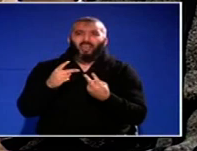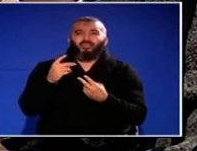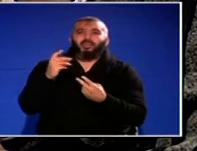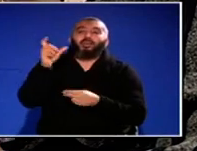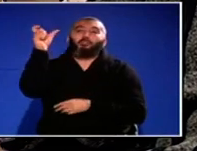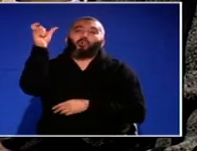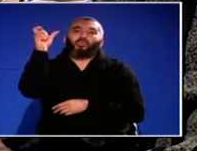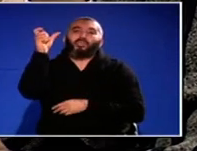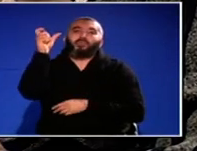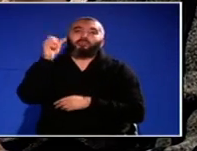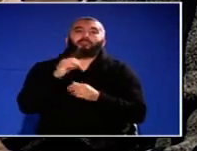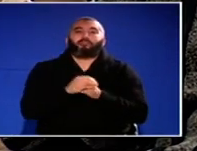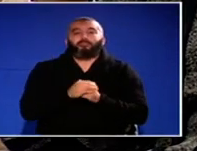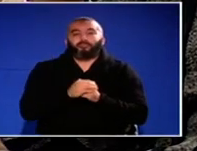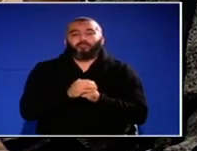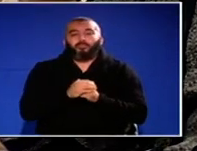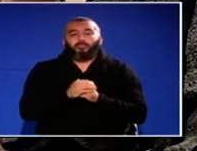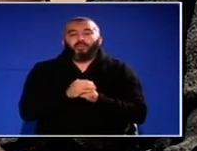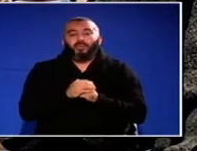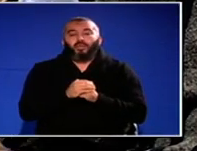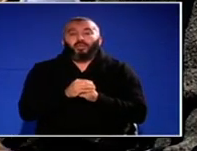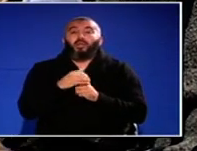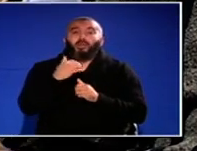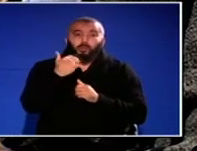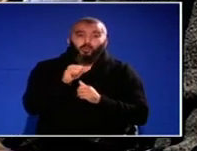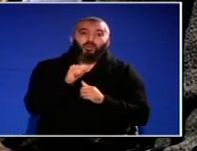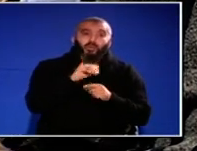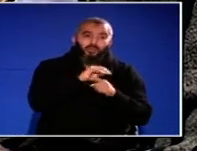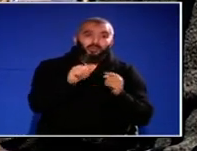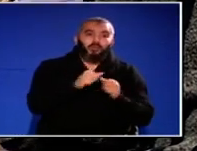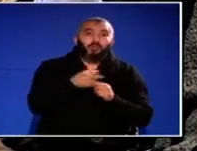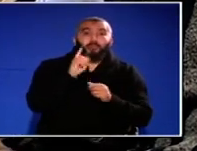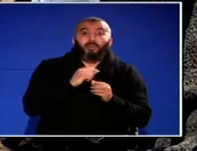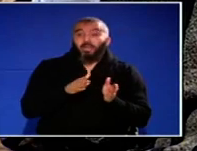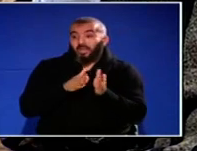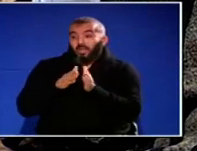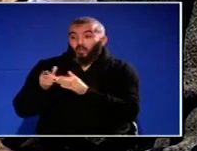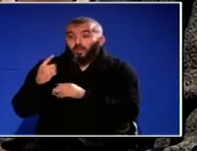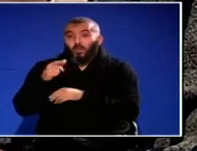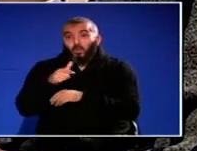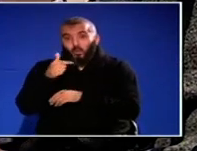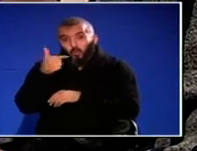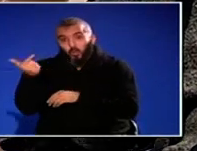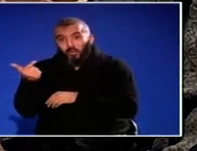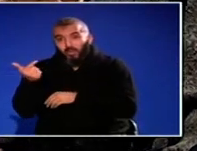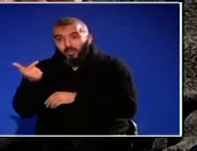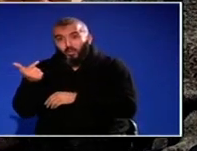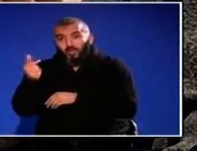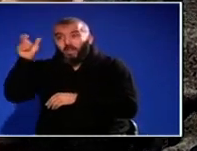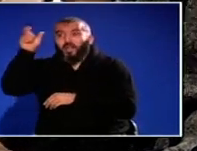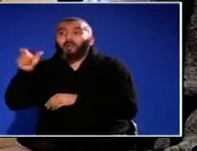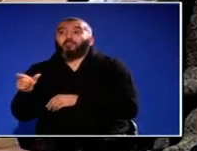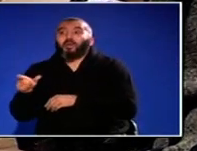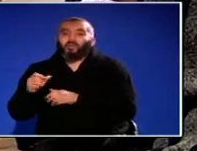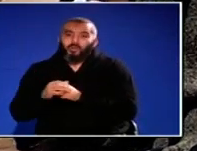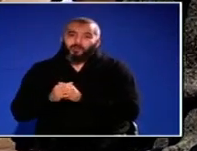وعفوا جهرا وجبت كذا وعاوت جاري اللي بجنبي ناض وجابها سر وما جاب لها الاخر. فهذا هو الشيء اللي يوقع